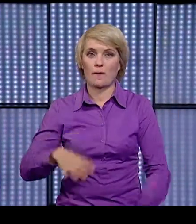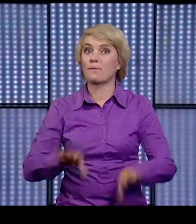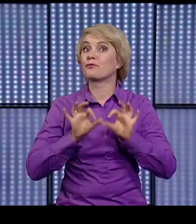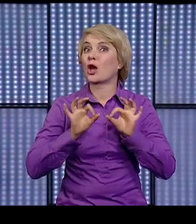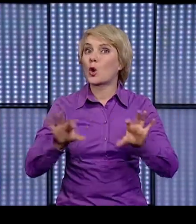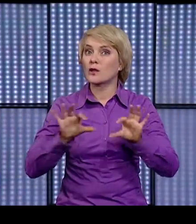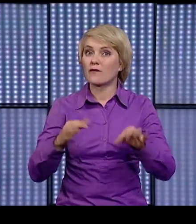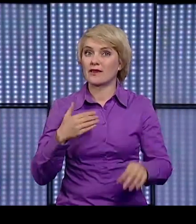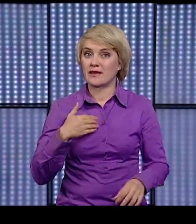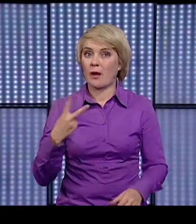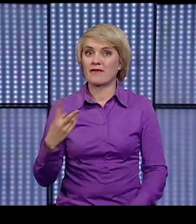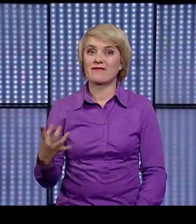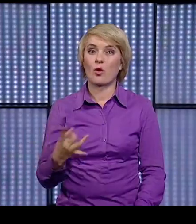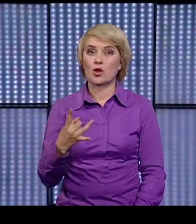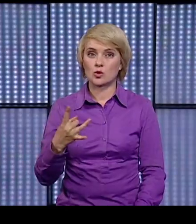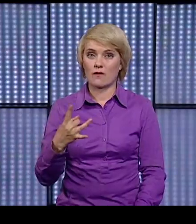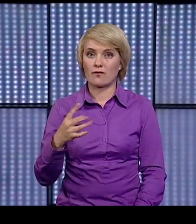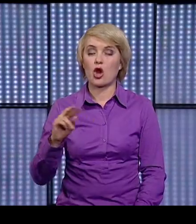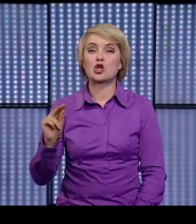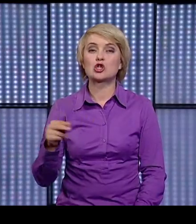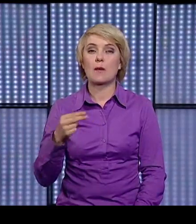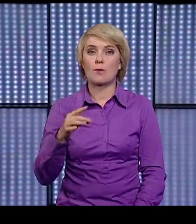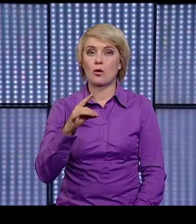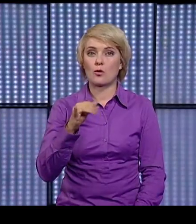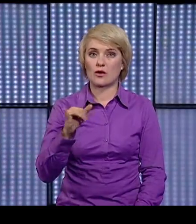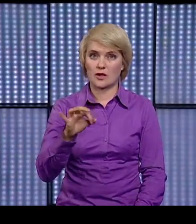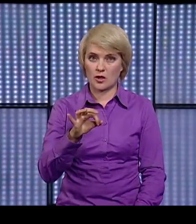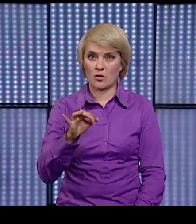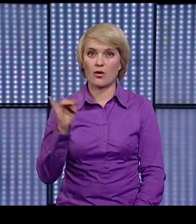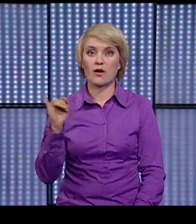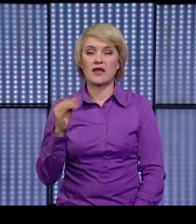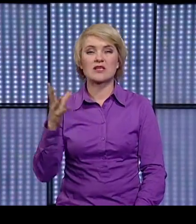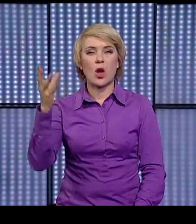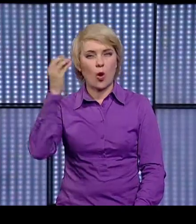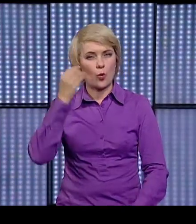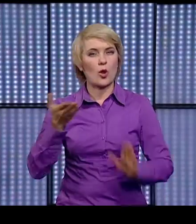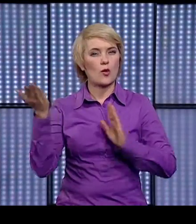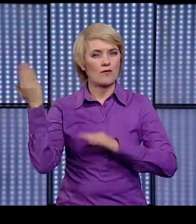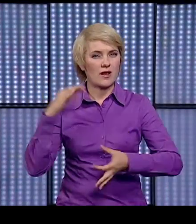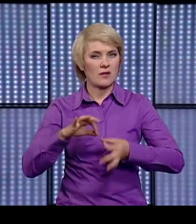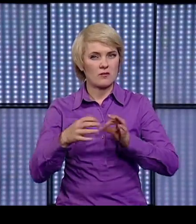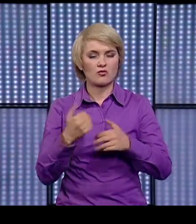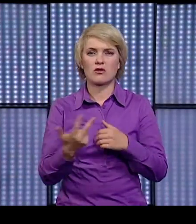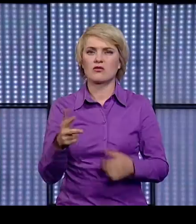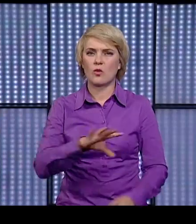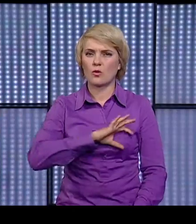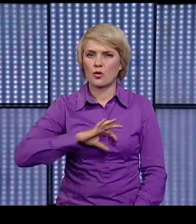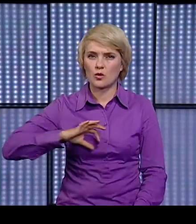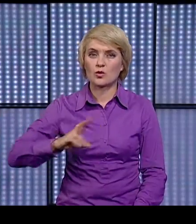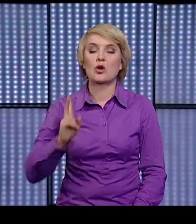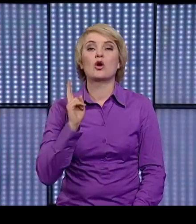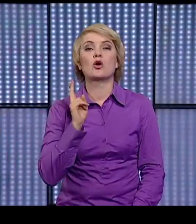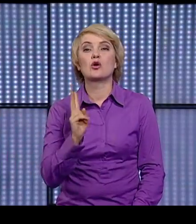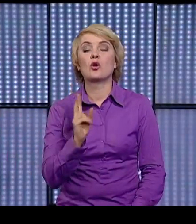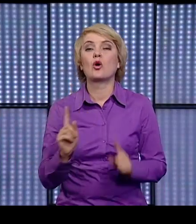нам, тепер вже дворазовий чемпіон Ріо та з урахуванням Лондона володар вже 3 золотих паралімпійських нагород і про те, хто та